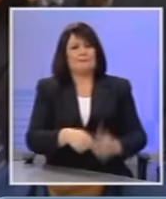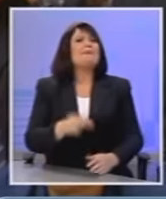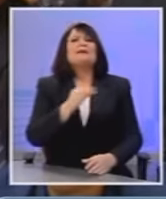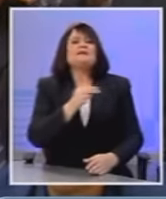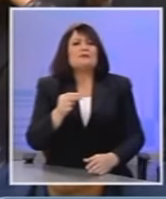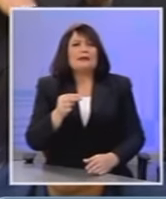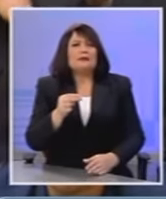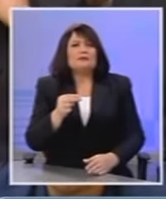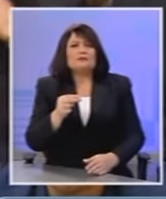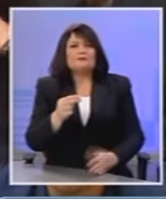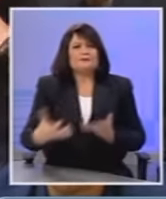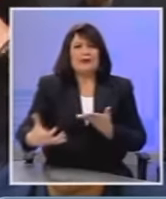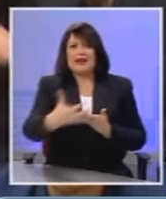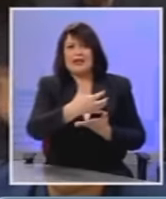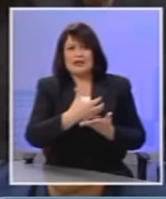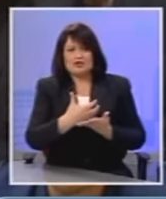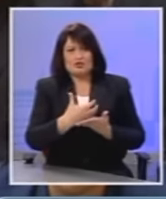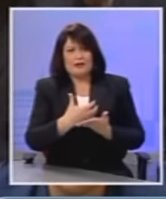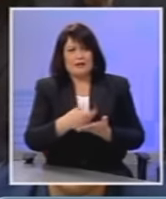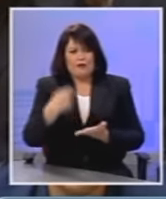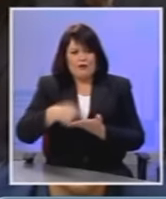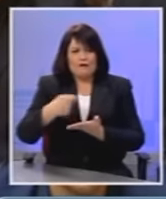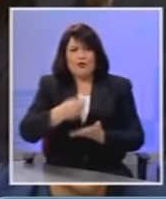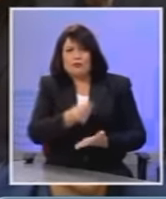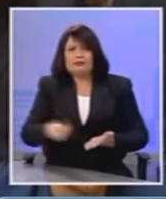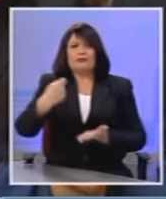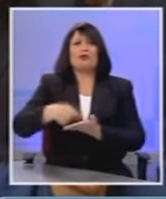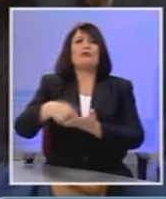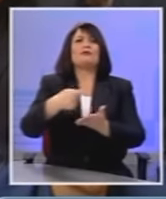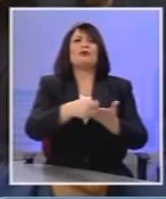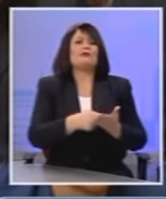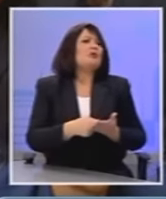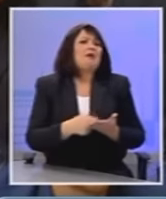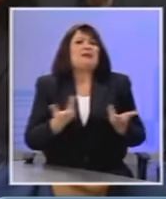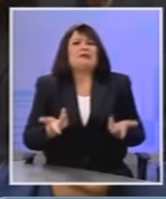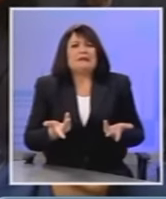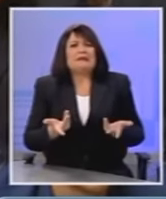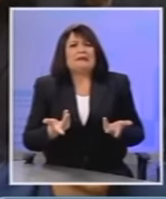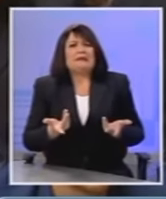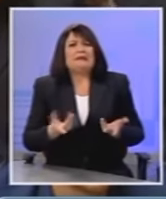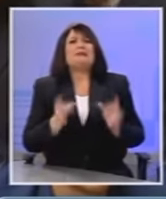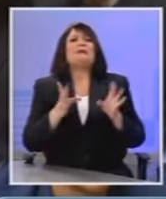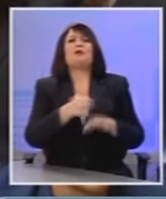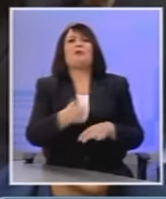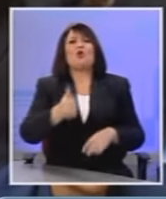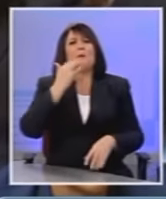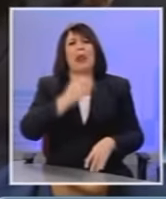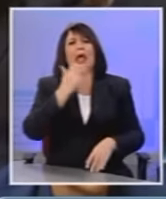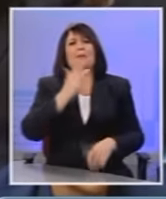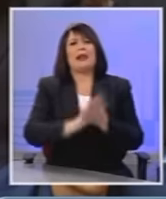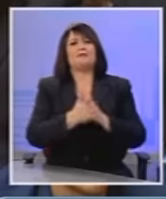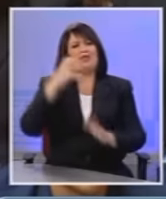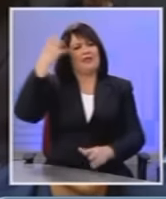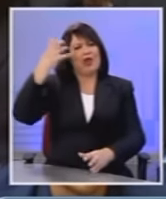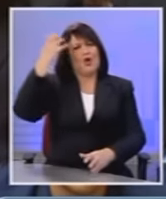ουσίας, αυτά τα έσοδα από έμεσους φόρους δεν είναι τίποτε άλλο από σχέδια επιχάρτου, τα οποία είναι πολύ